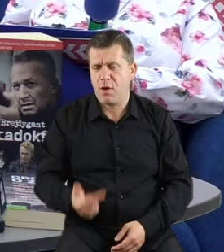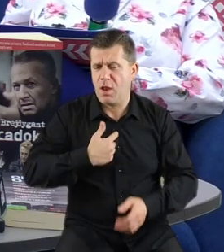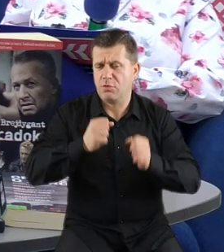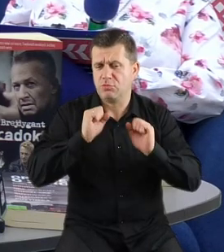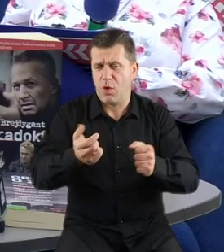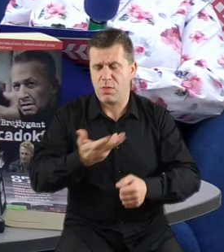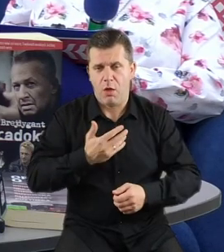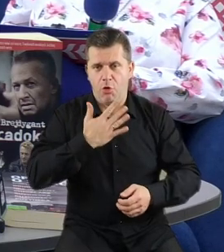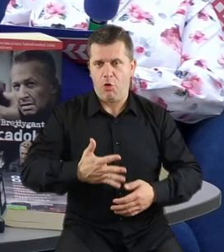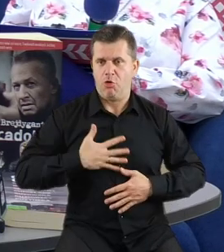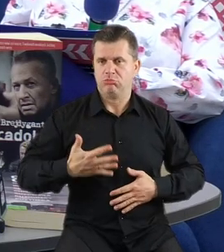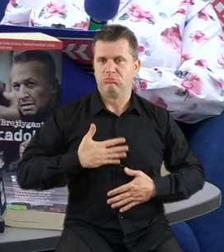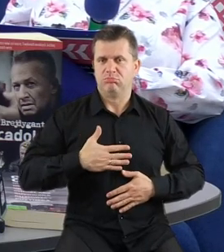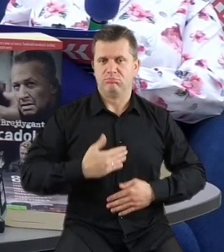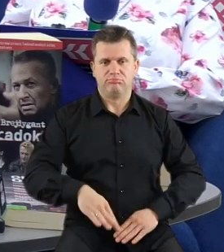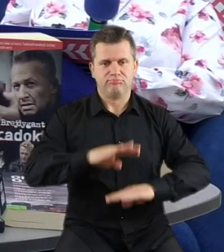działa na mnie ożywczo. Jakby